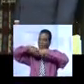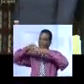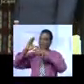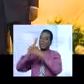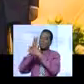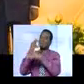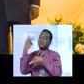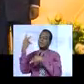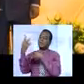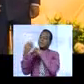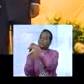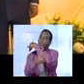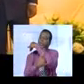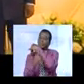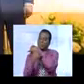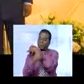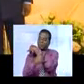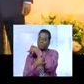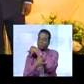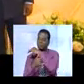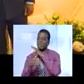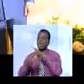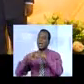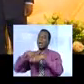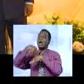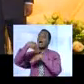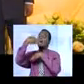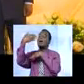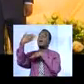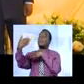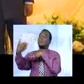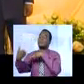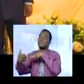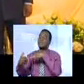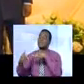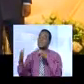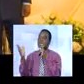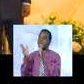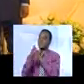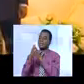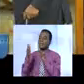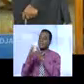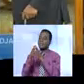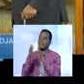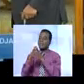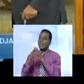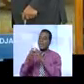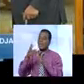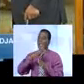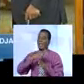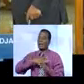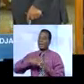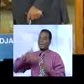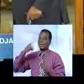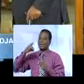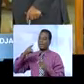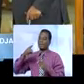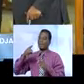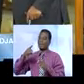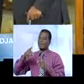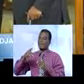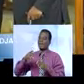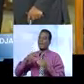pays. Outre la rencontre avec le président Alassane Ouattara, la délégation